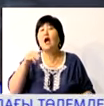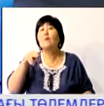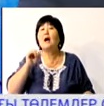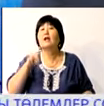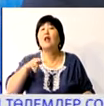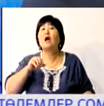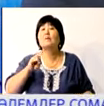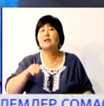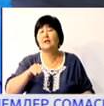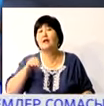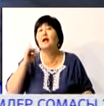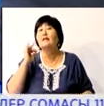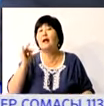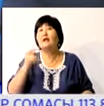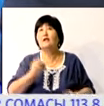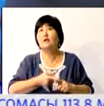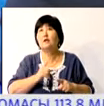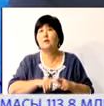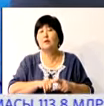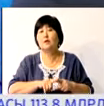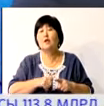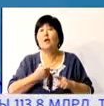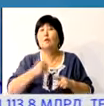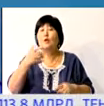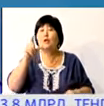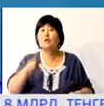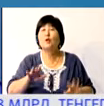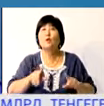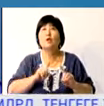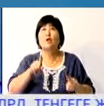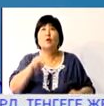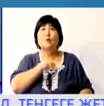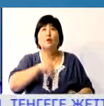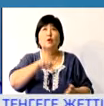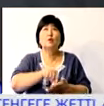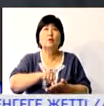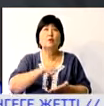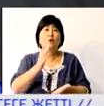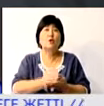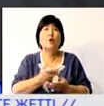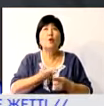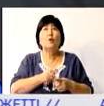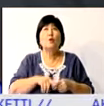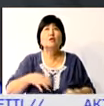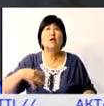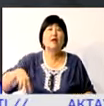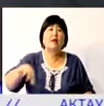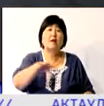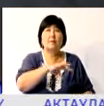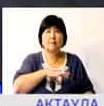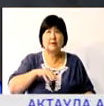тарихында мынау Орал Байғұсының орны бөлек. Қызметте жүргенде ол енді осы біздің мынау